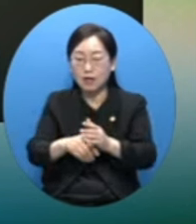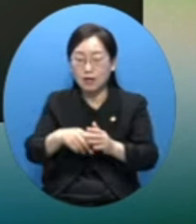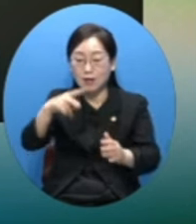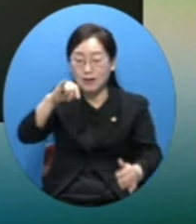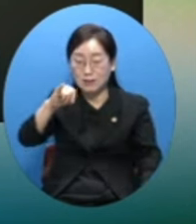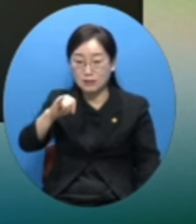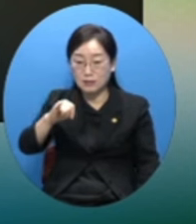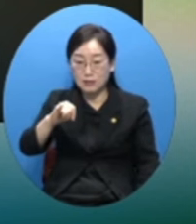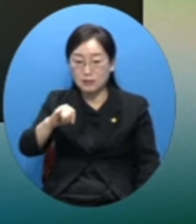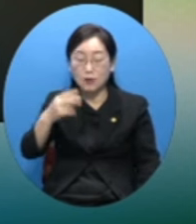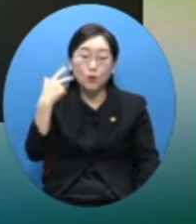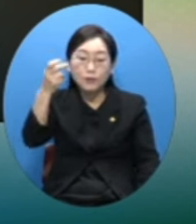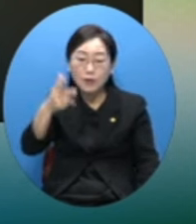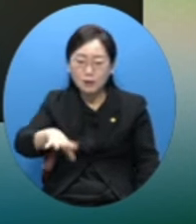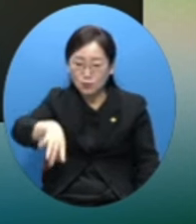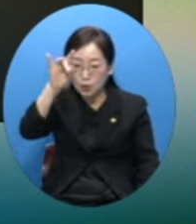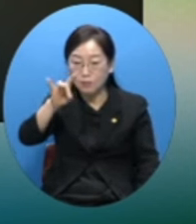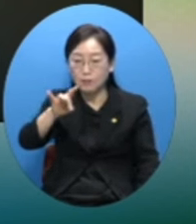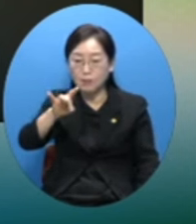흑인 주방장이 된 이후